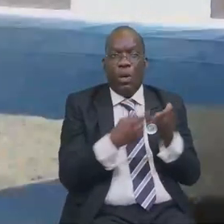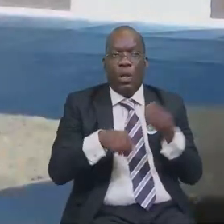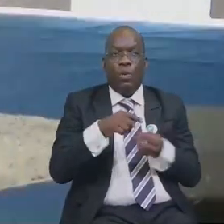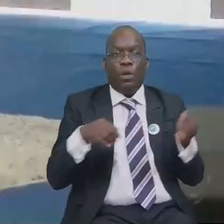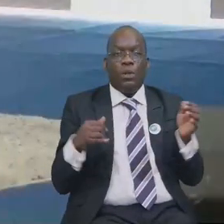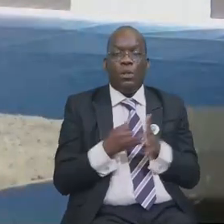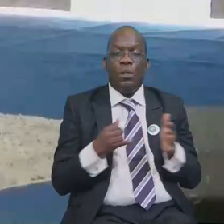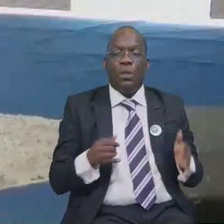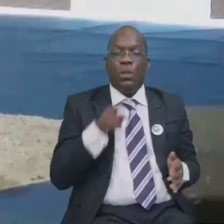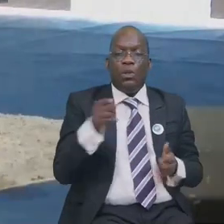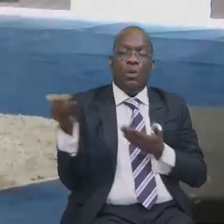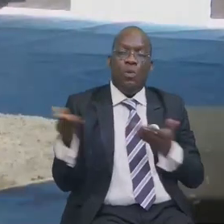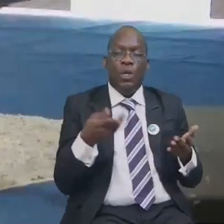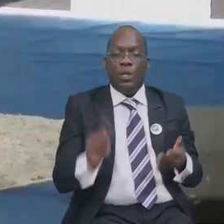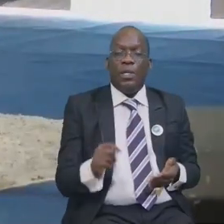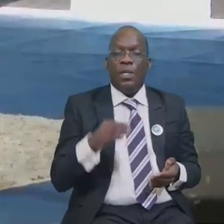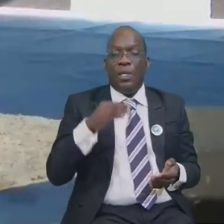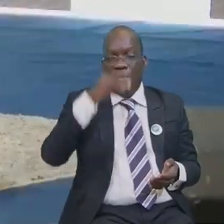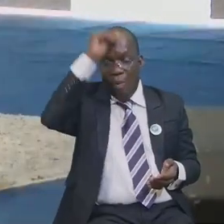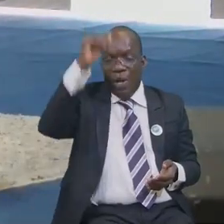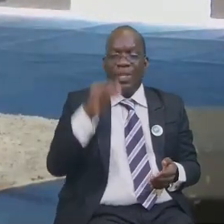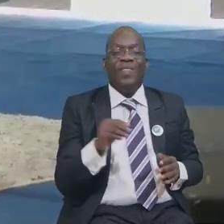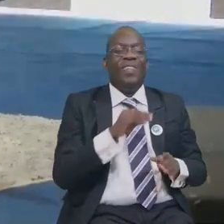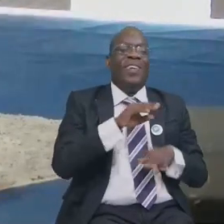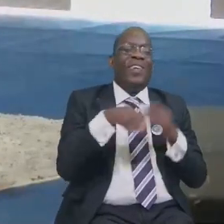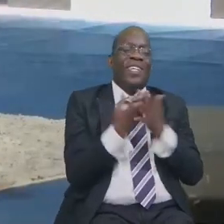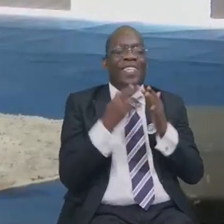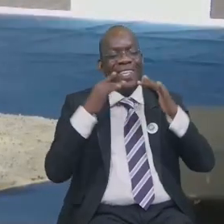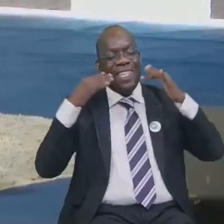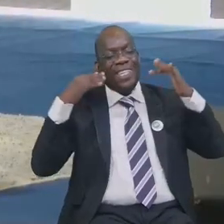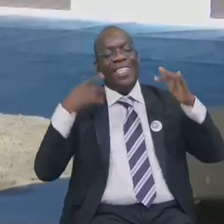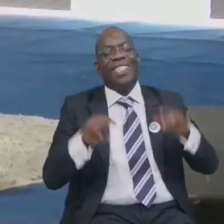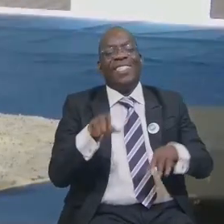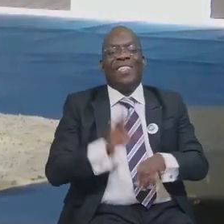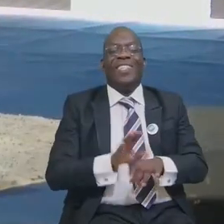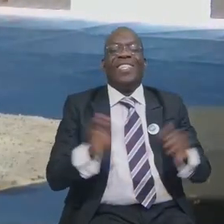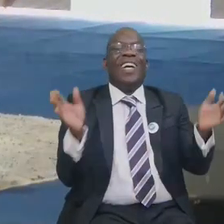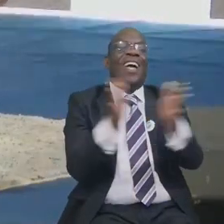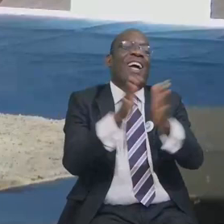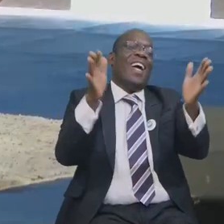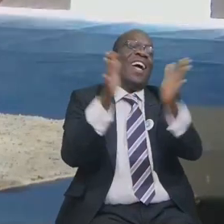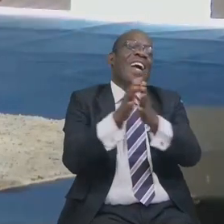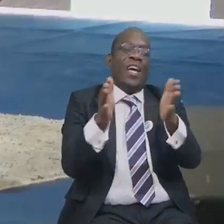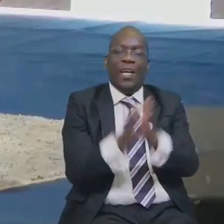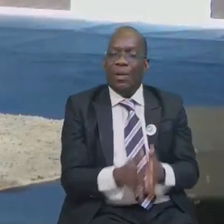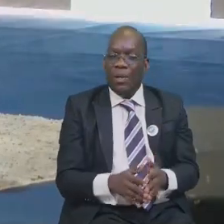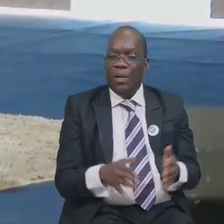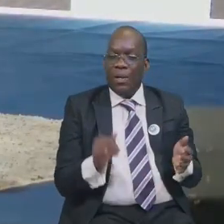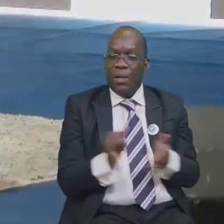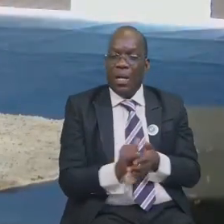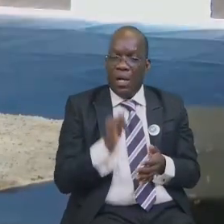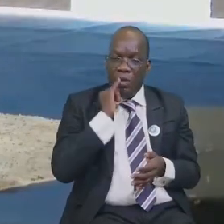l'homme, et il sourit, et l'église acclame. Ça, ce n'est pas la